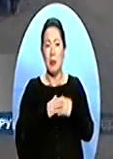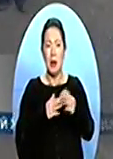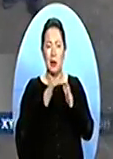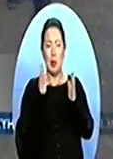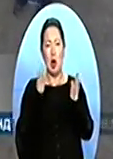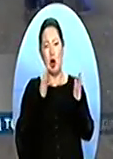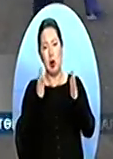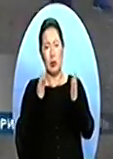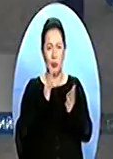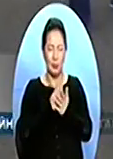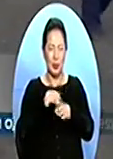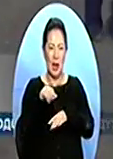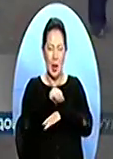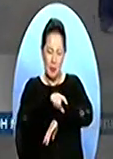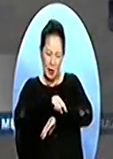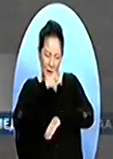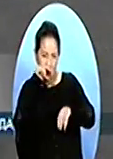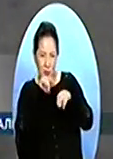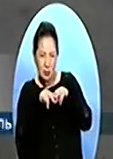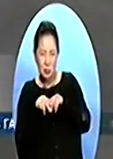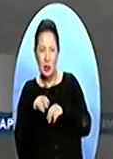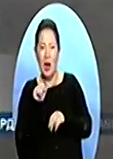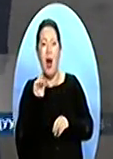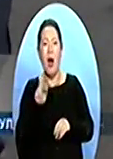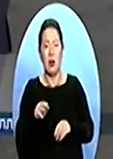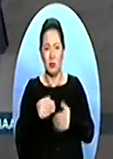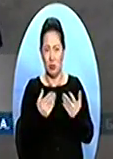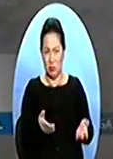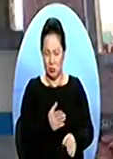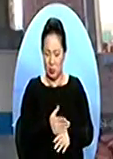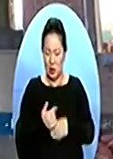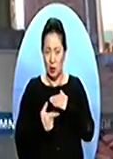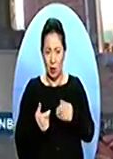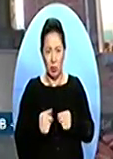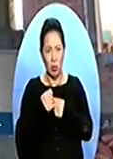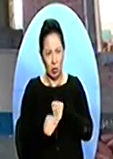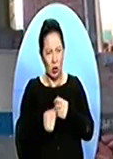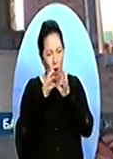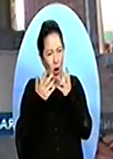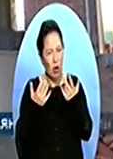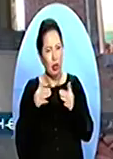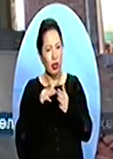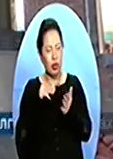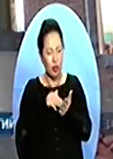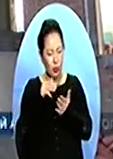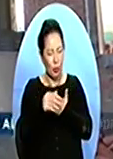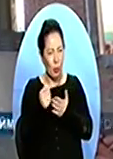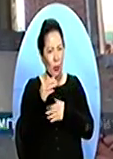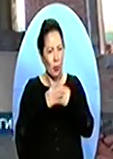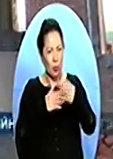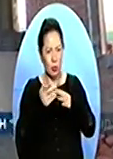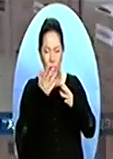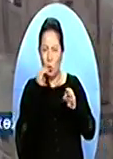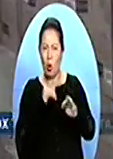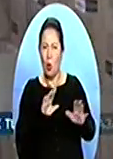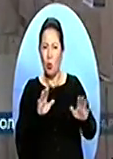хазгай далийн учраас аймгийн мэрэгжлийн ялтын байгууллага агтлсан байна. За гэхдээ татвар төлөгчдийн олон тэрбум төгрөгөөр барьж байгаа сургуулийг ингээд